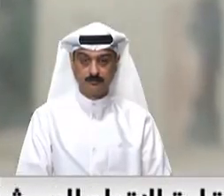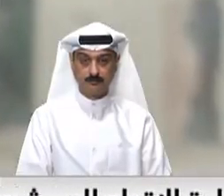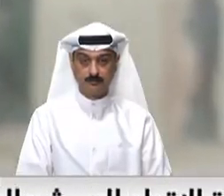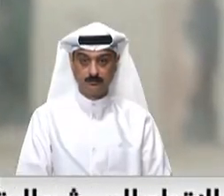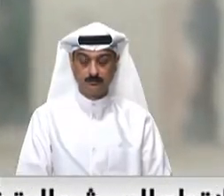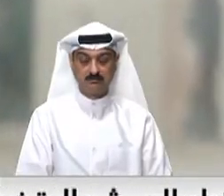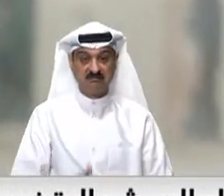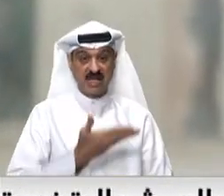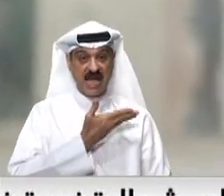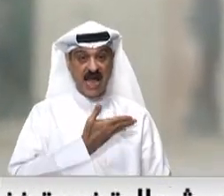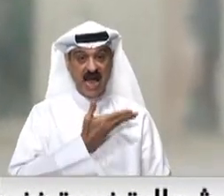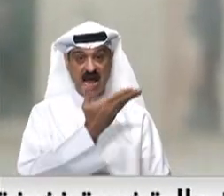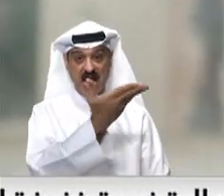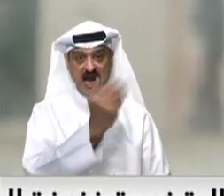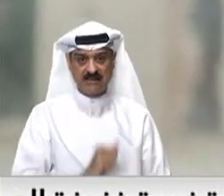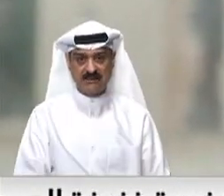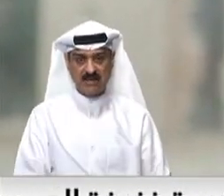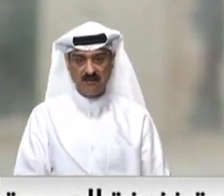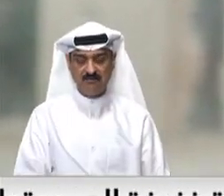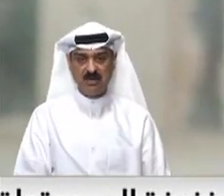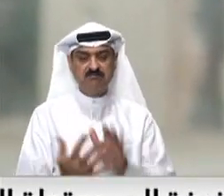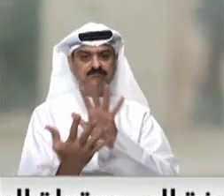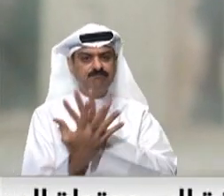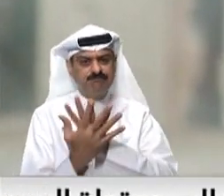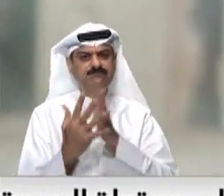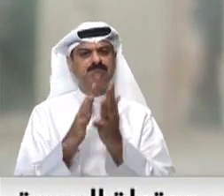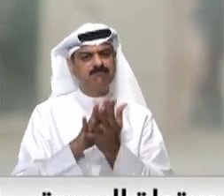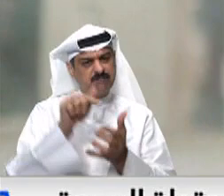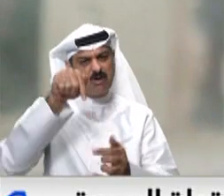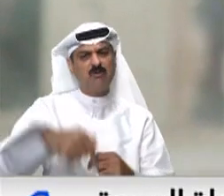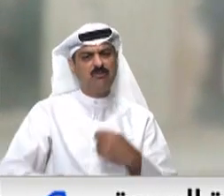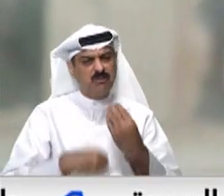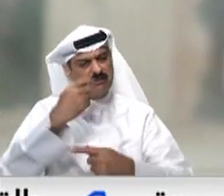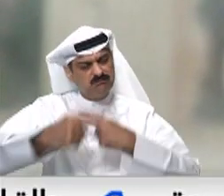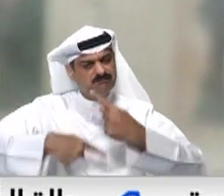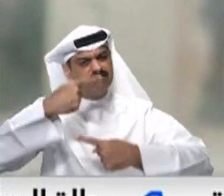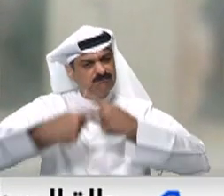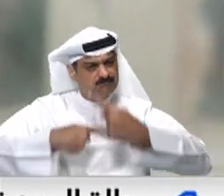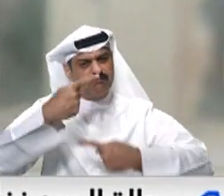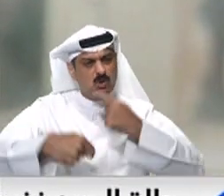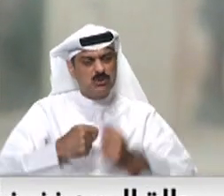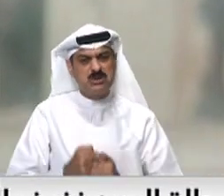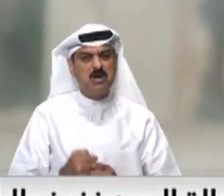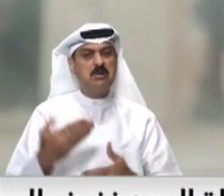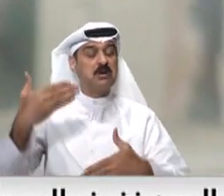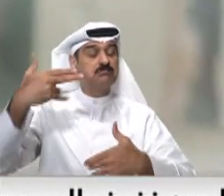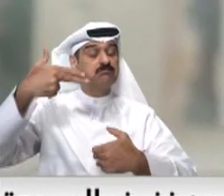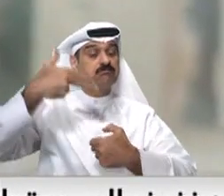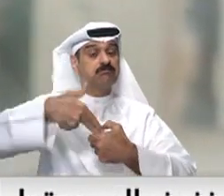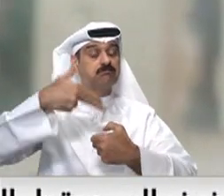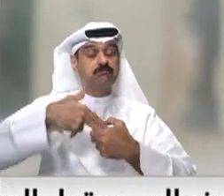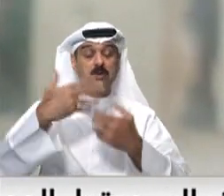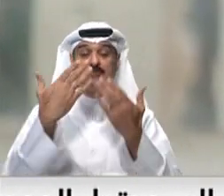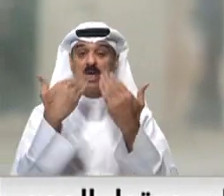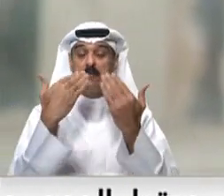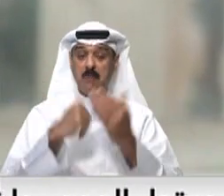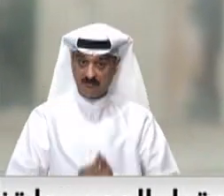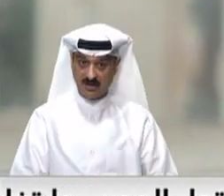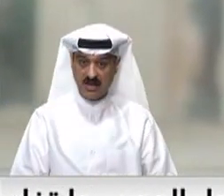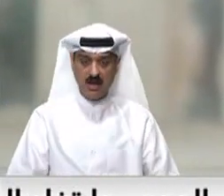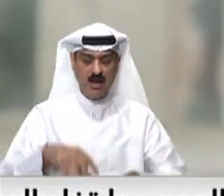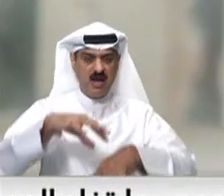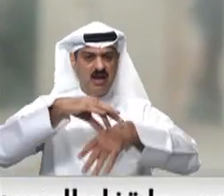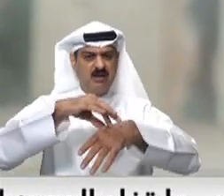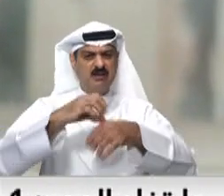في غزة تكافح المخابز والمطاحن لتلبية الطلب بسبب نقص الوقود، ويخاطر الناس بحياتهم ويقضون